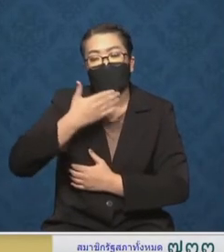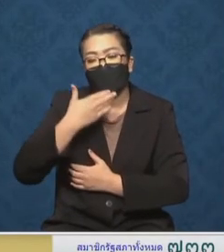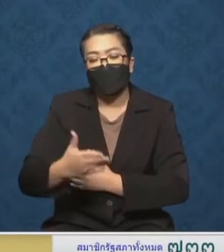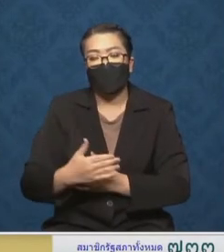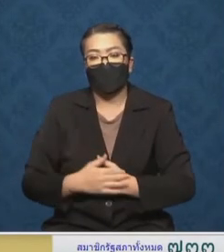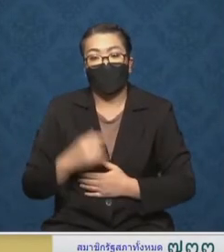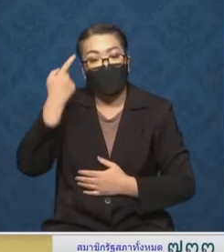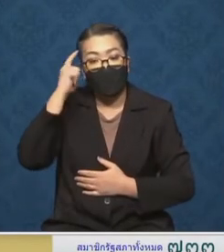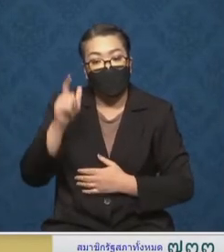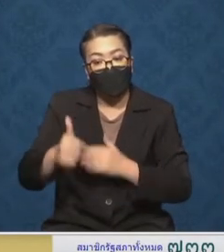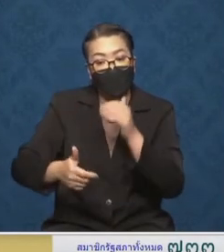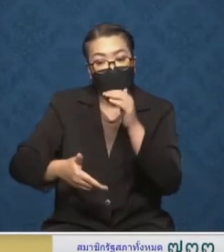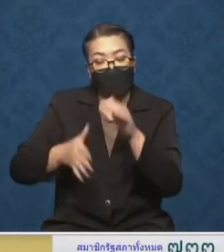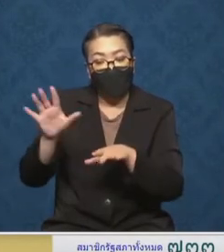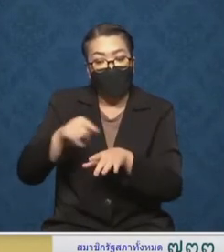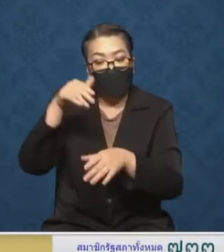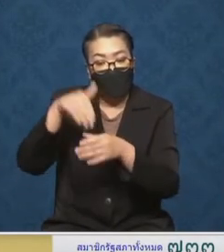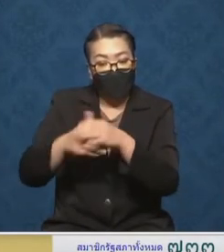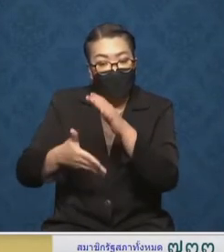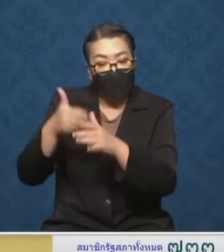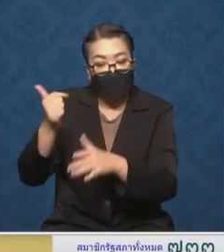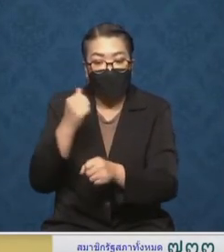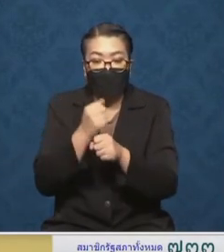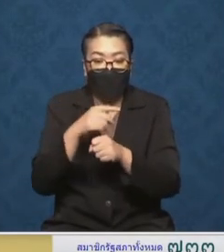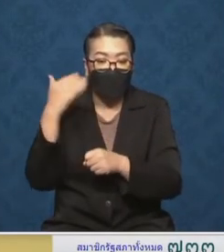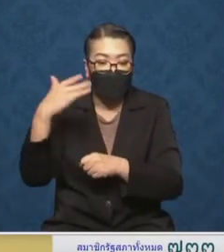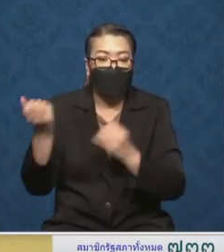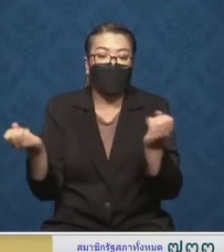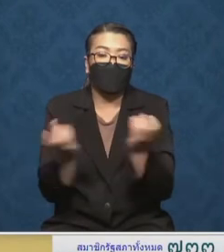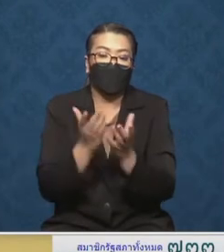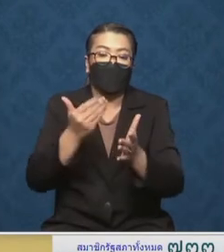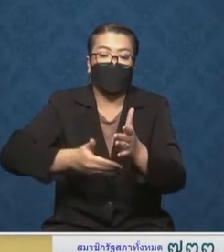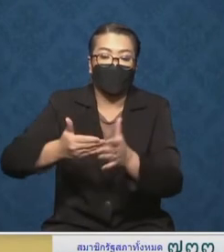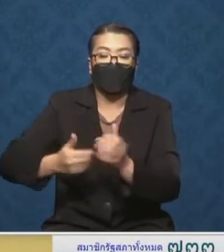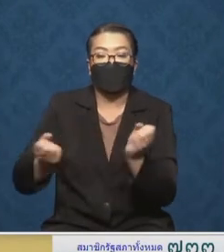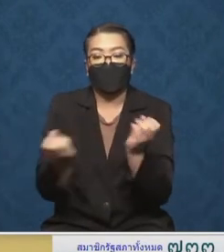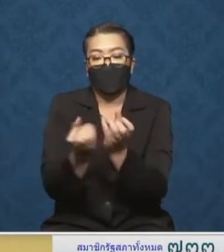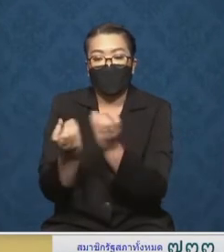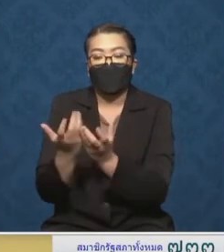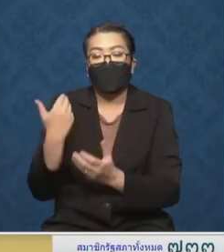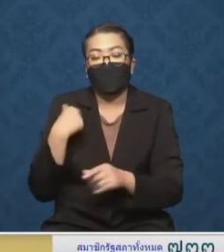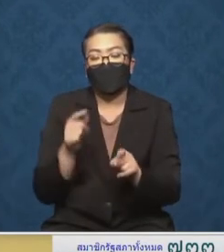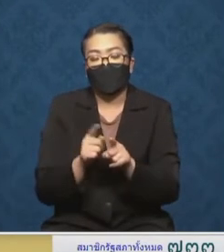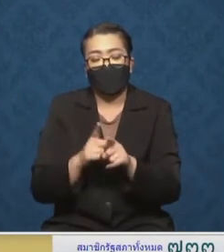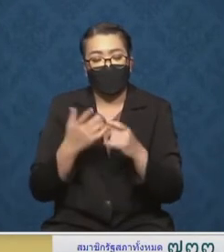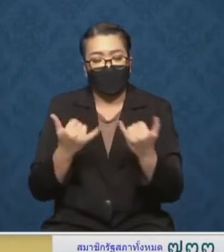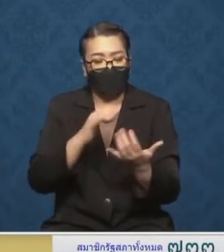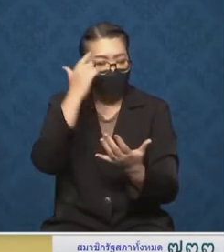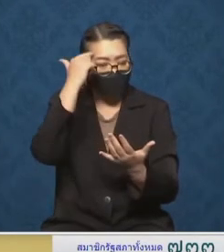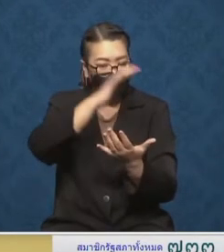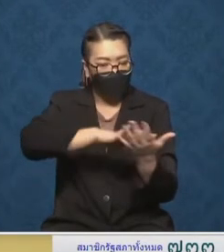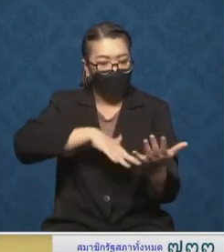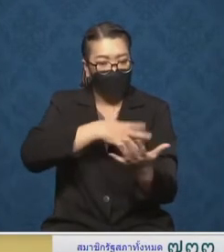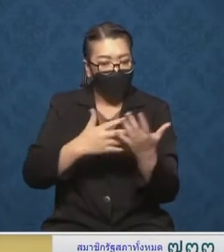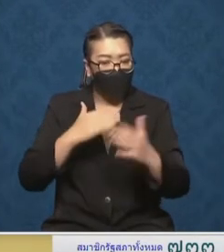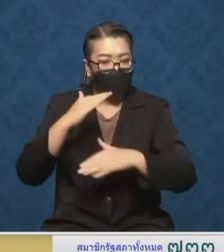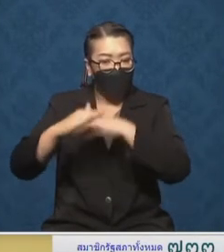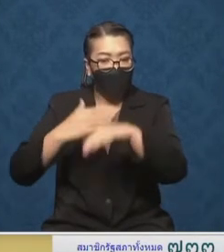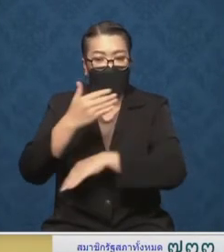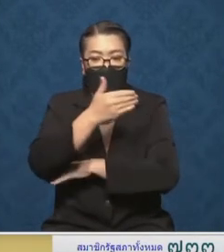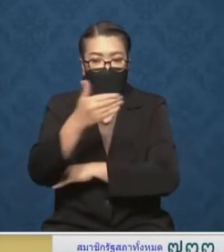มีศักยภาพไม่มีสมาธิเพียงพอในการที่จะไปพัฒนายุทธศาสตร์ของชาติในการพัฒนาเศรษฐกิจ